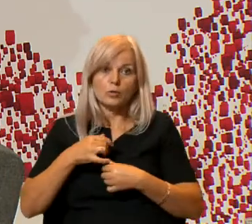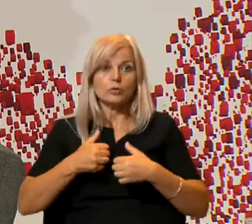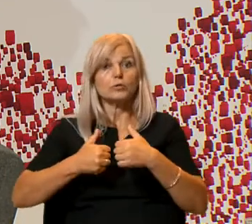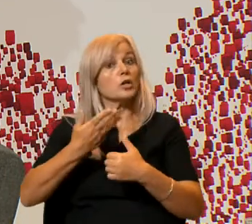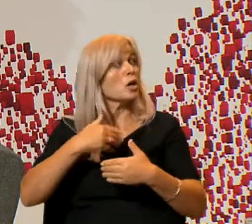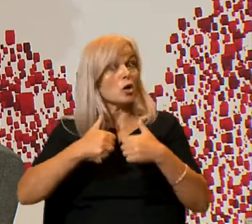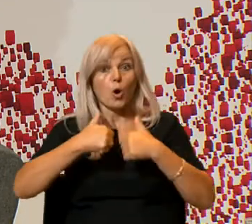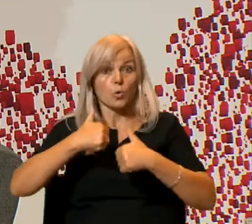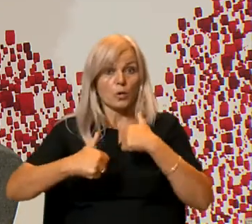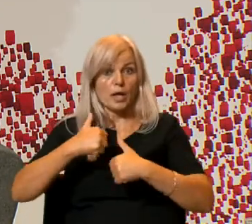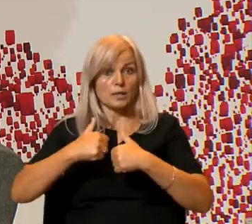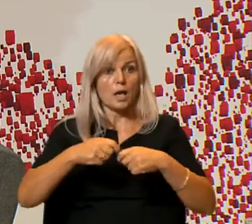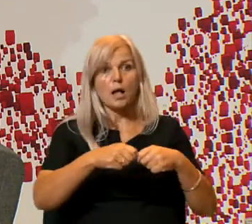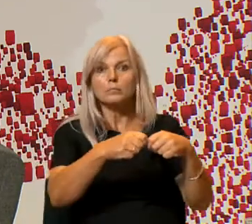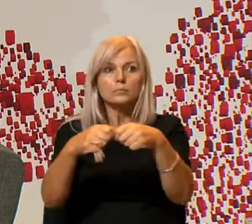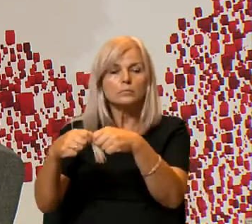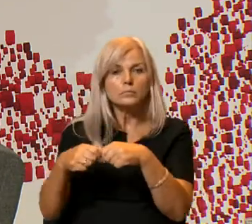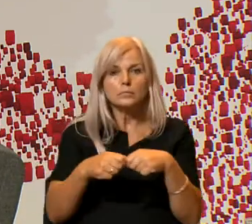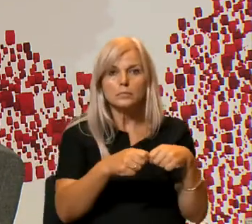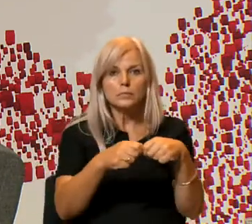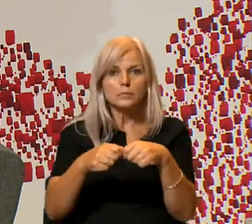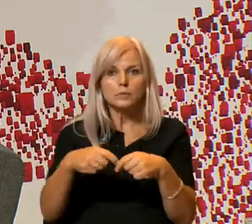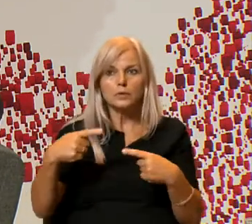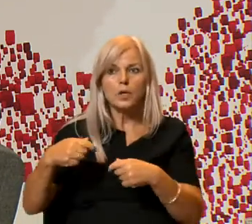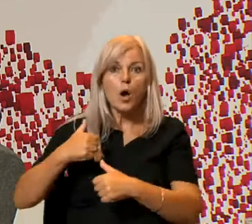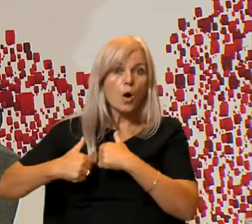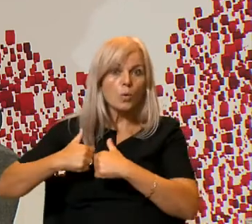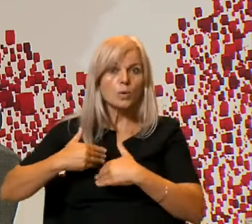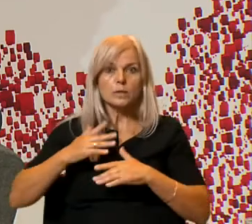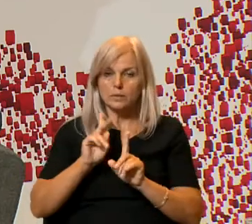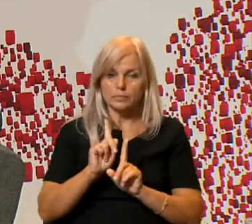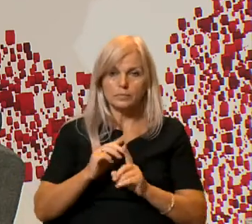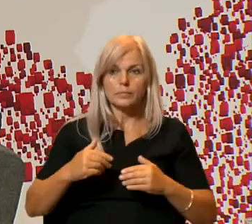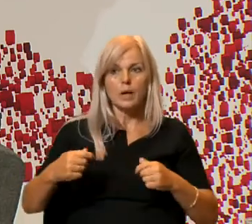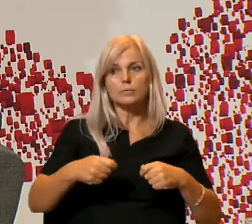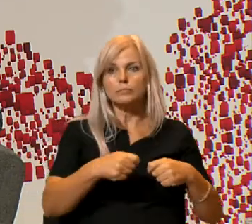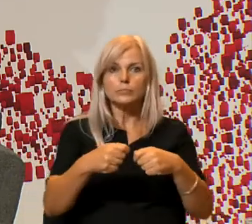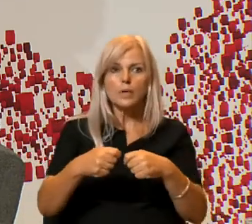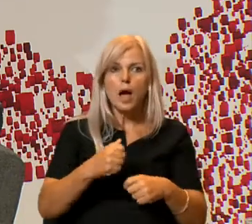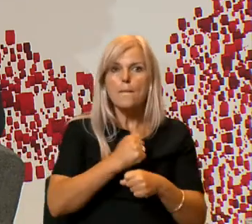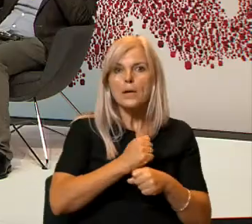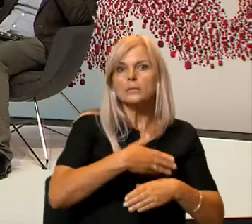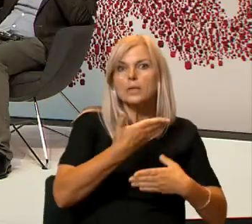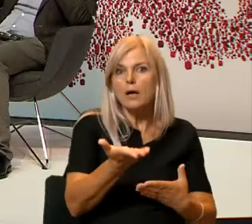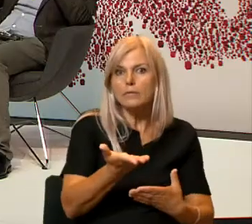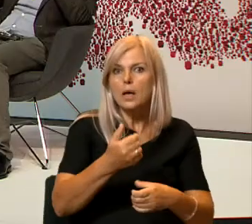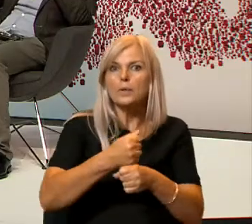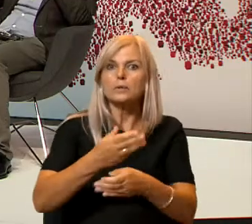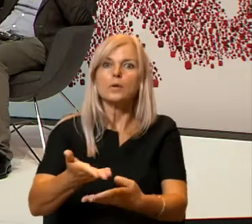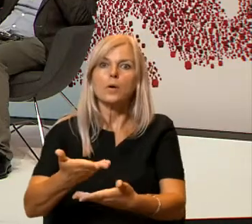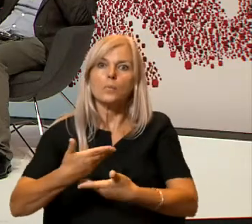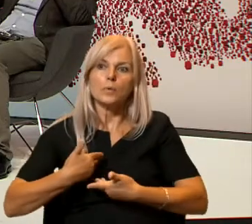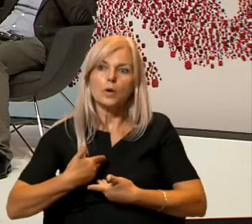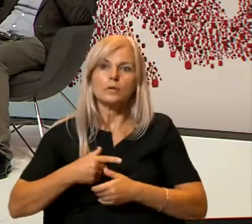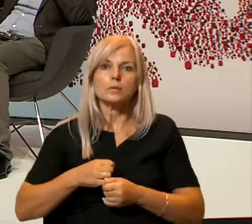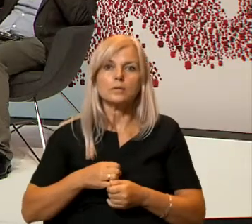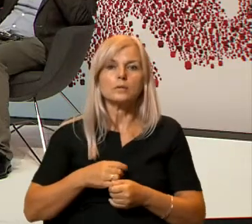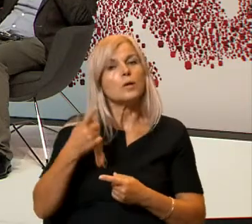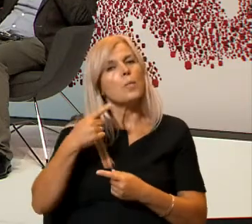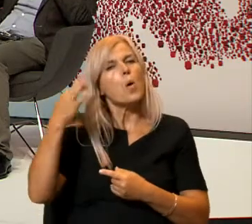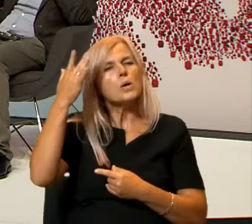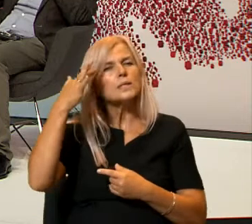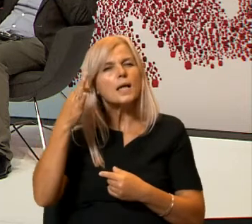której pan tak dużo mówił podczas swojego wykładu. Więc wydaje mi się, że być może przyśnił się jakiś sen 40 lat